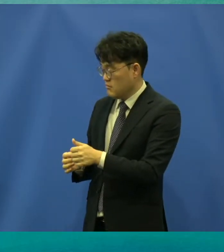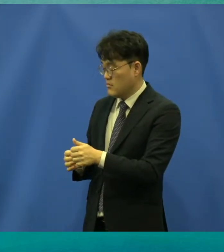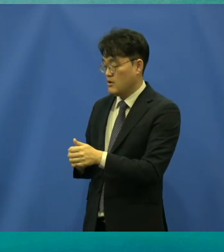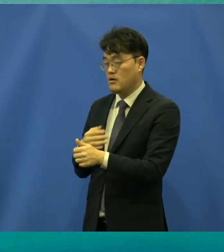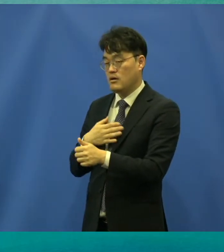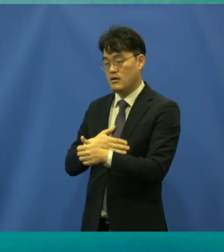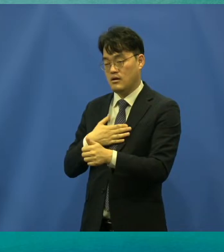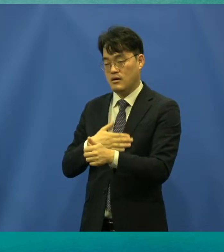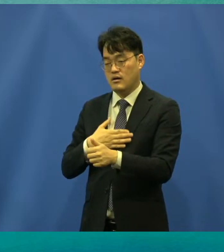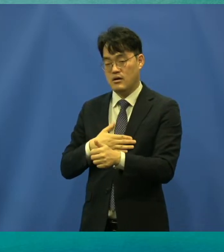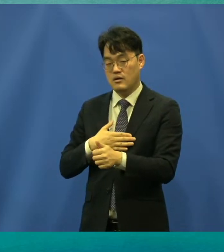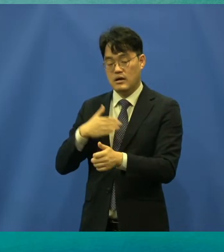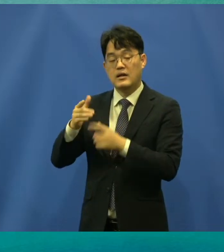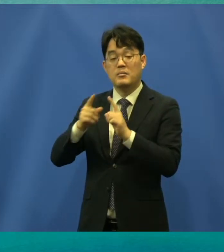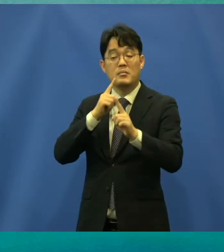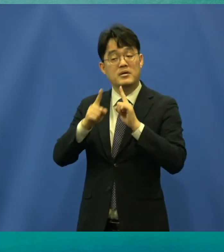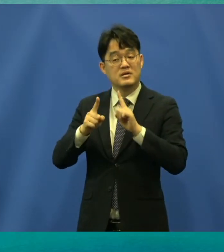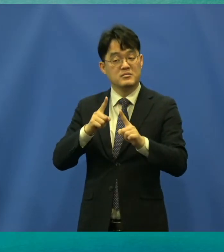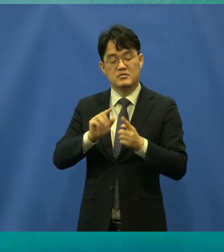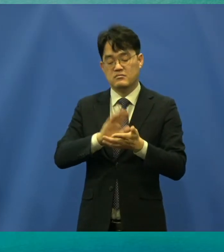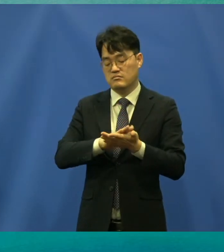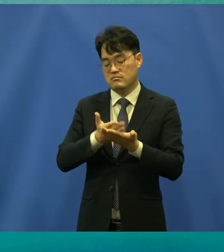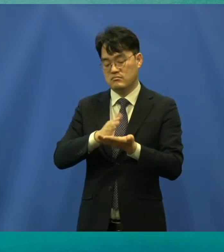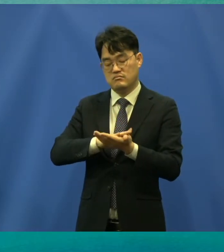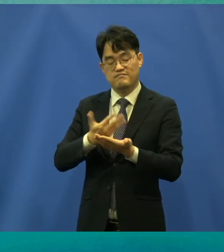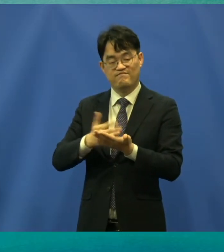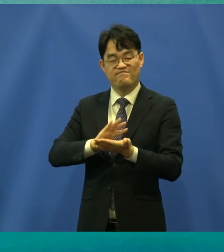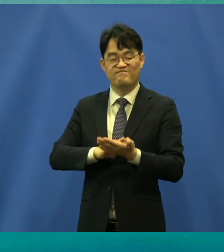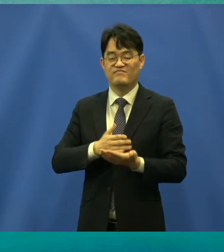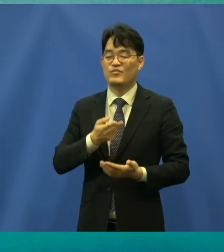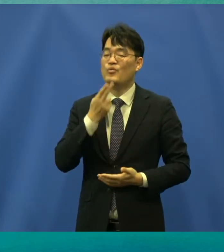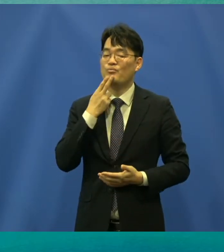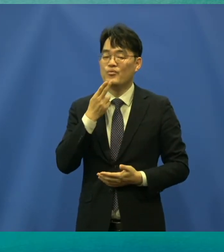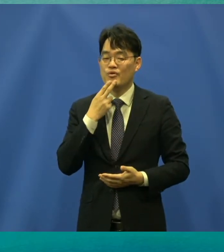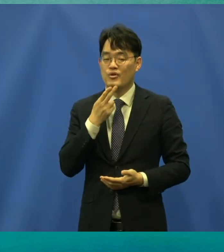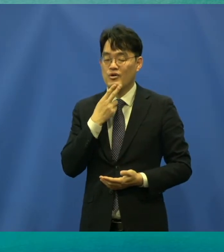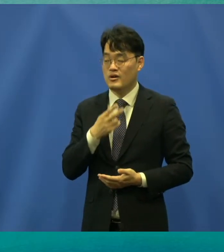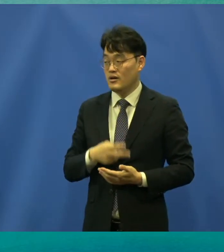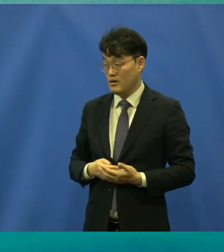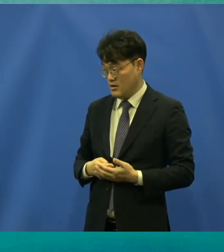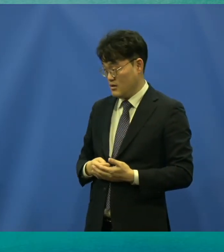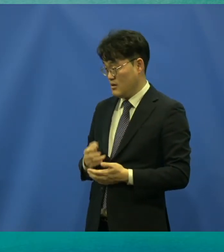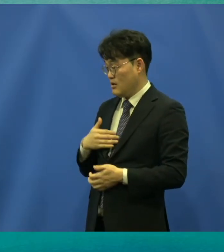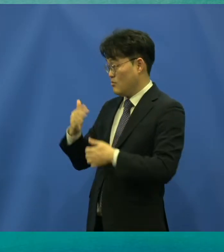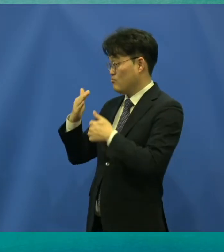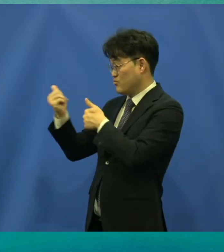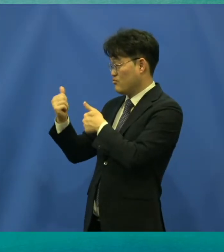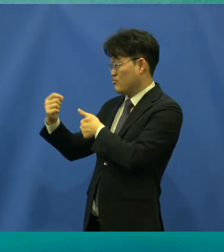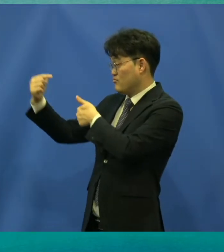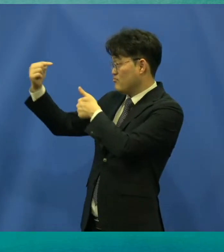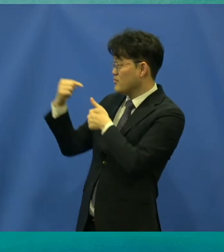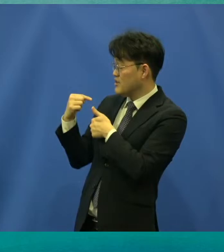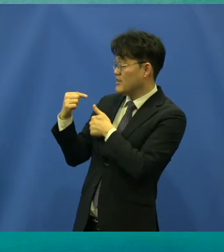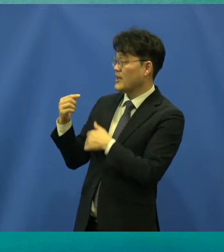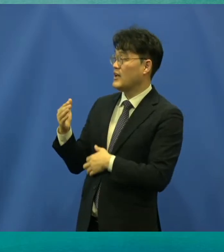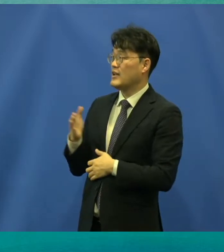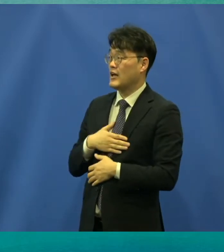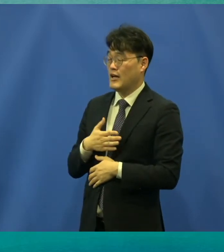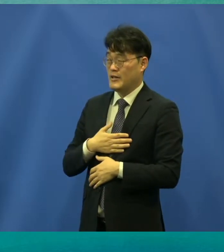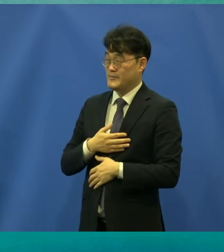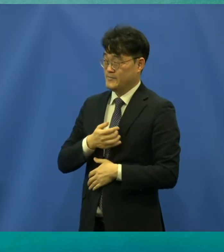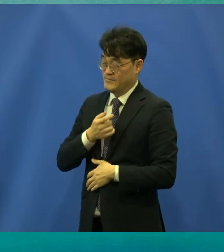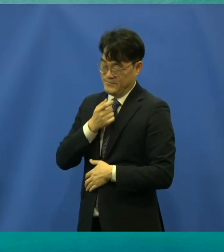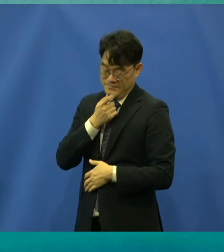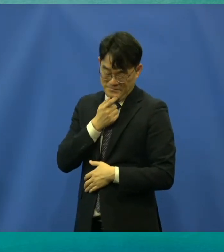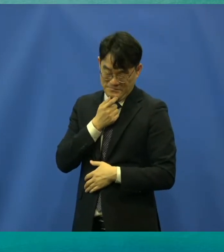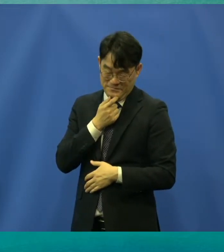다시 원점으로 돌아가야 합니다. 내가 싫어도 그 말씀을 받아야 되고, 내가 전하기 싫어도 그